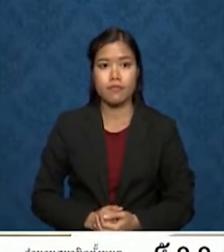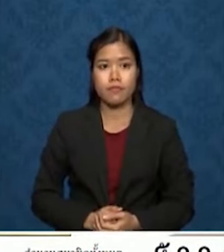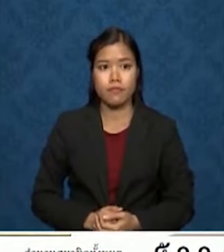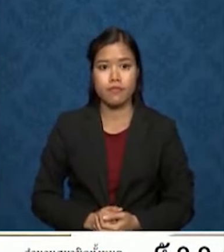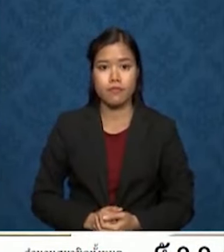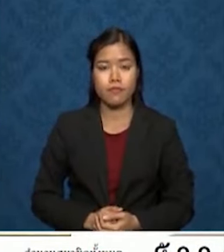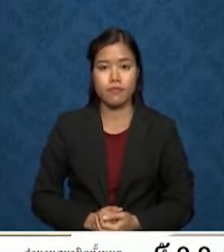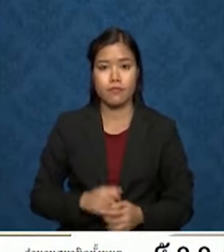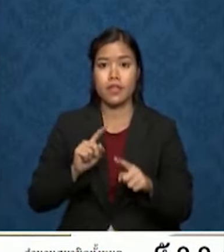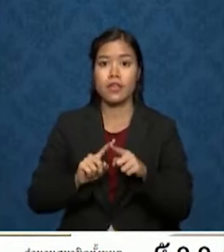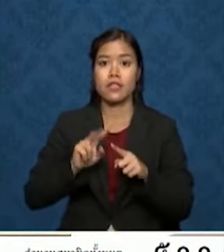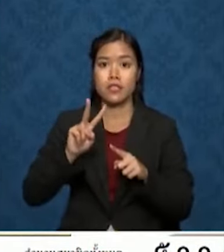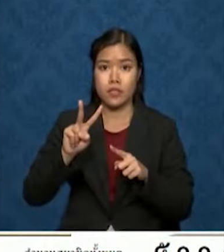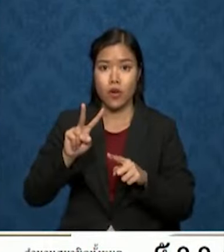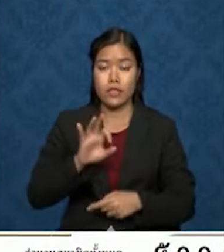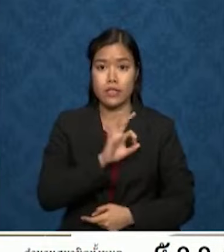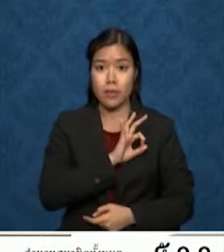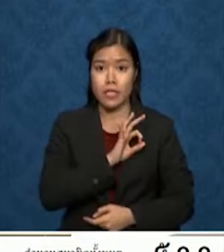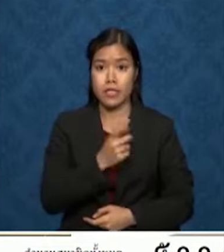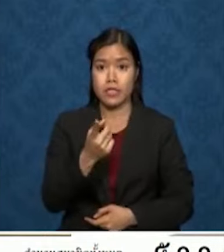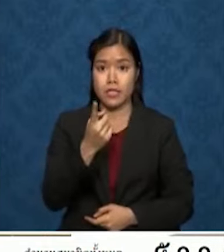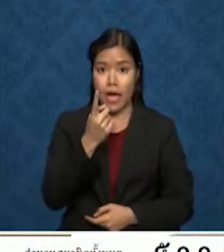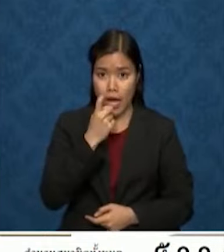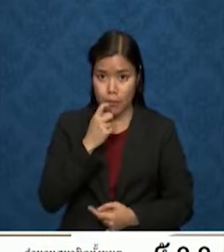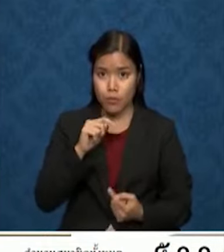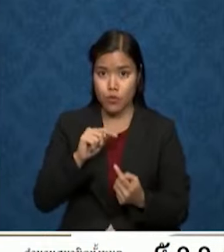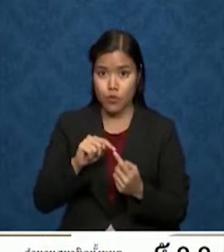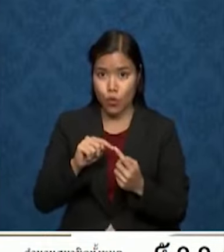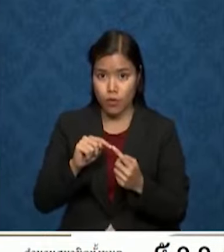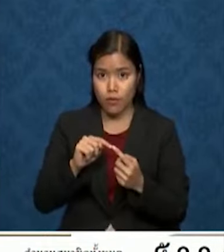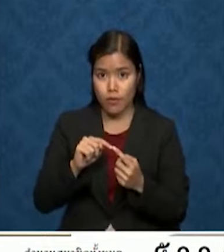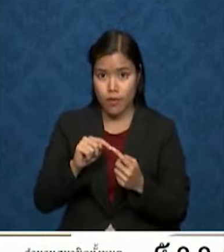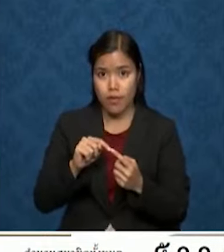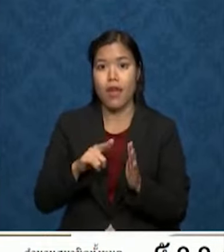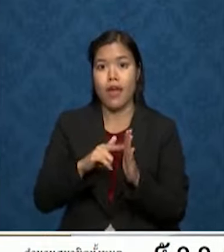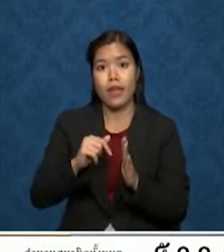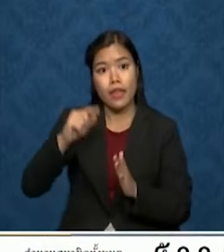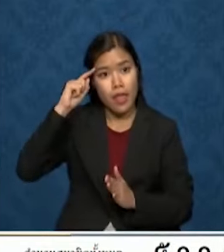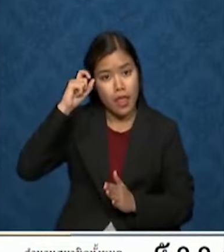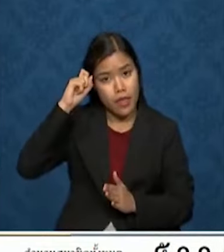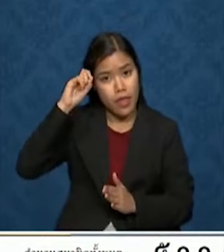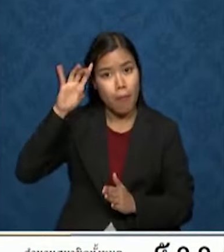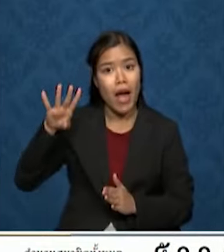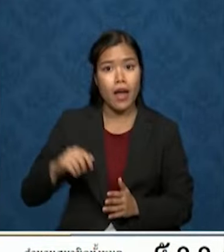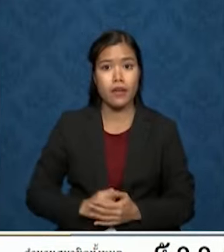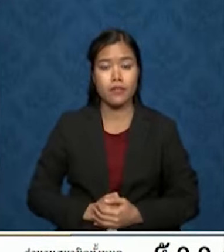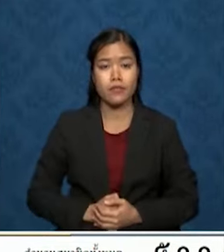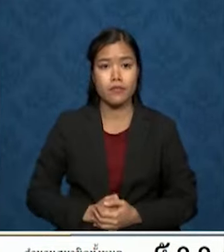เรื่องท 2สมาชิก 2 ท่านถามเรื่องยาบ้าท่าน ร่มทำijuanaำนุรัก